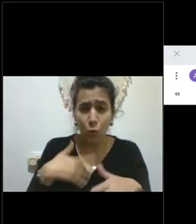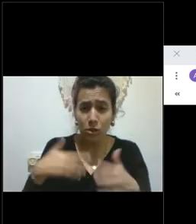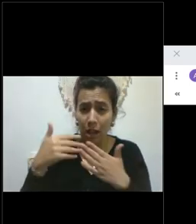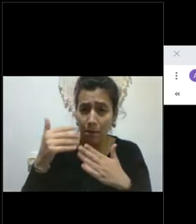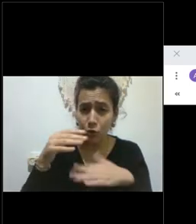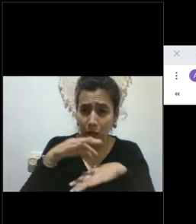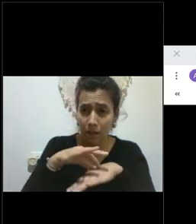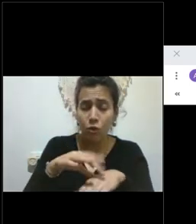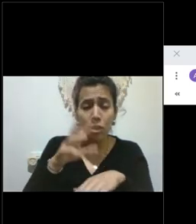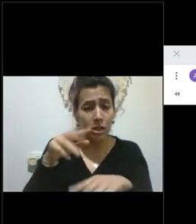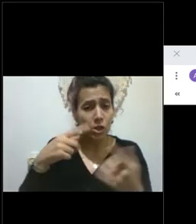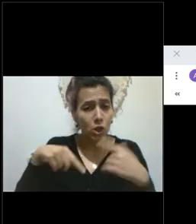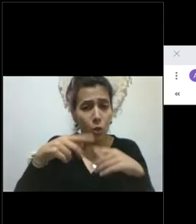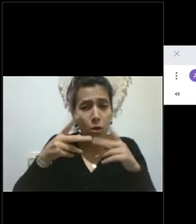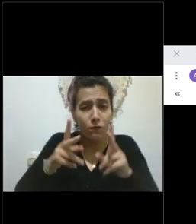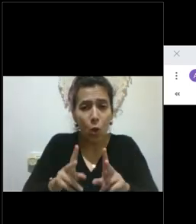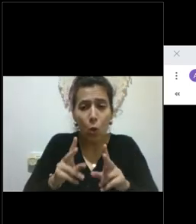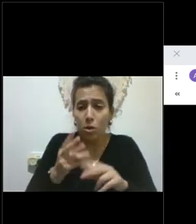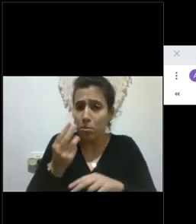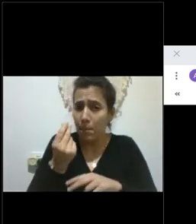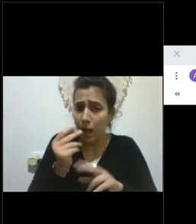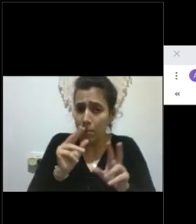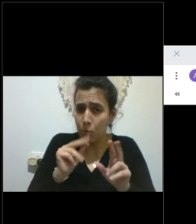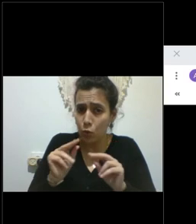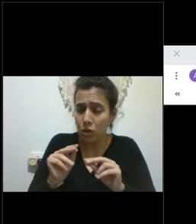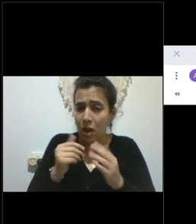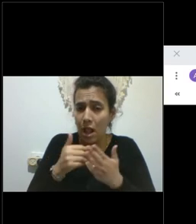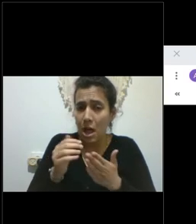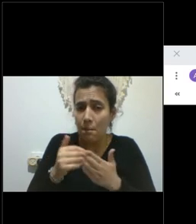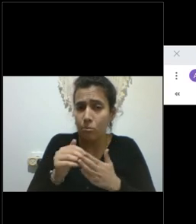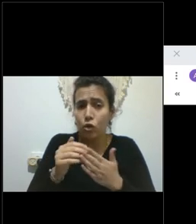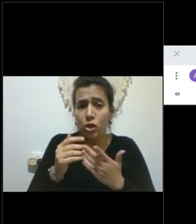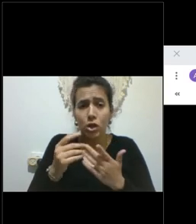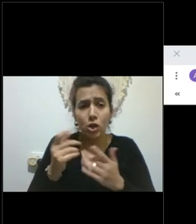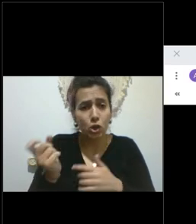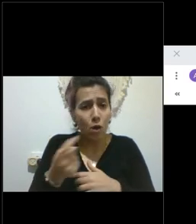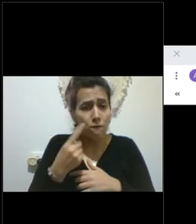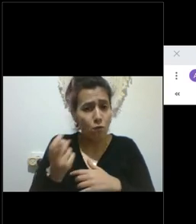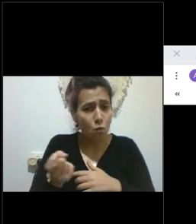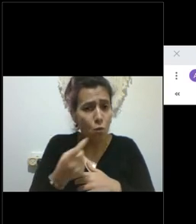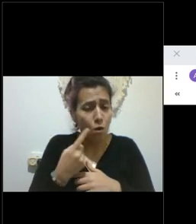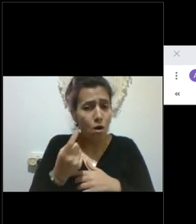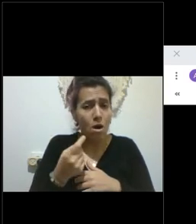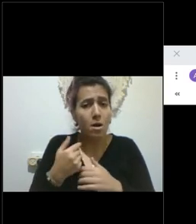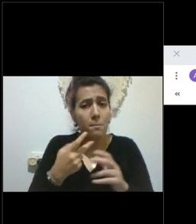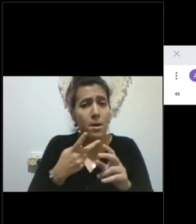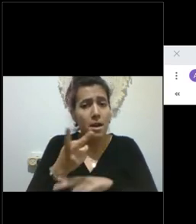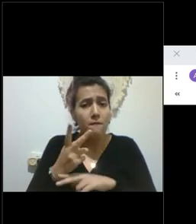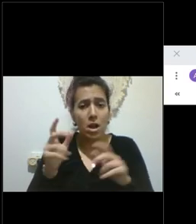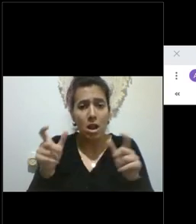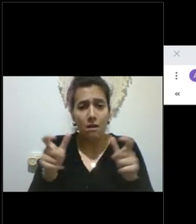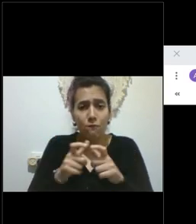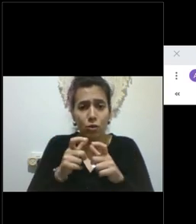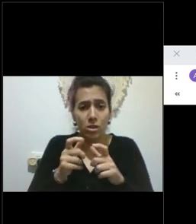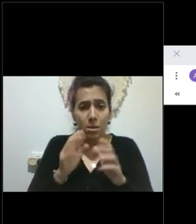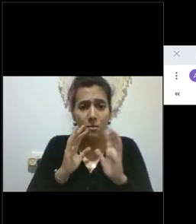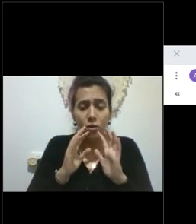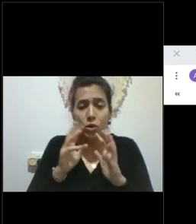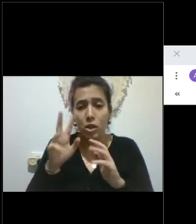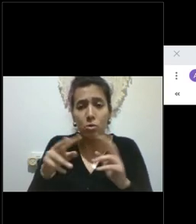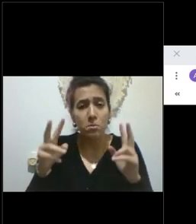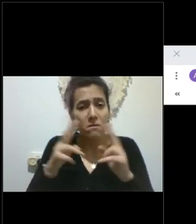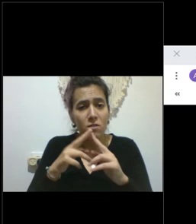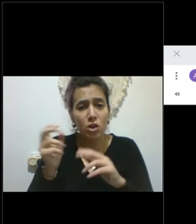יש לנו אפשרות באותו מחיר להמשיך במסגרת שבועי באופן מסודר מעבר לקבוצה בפייסבוק, מפגש שבועי של